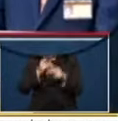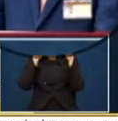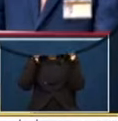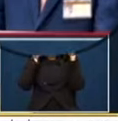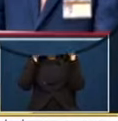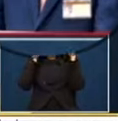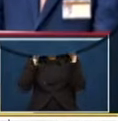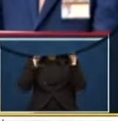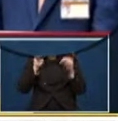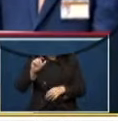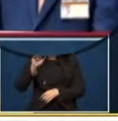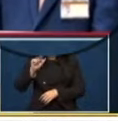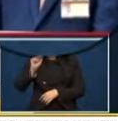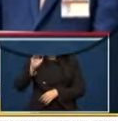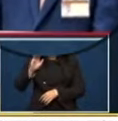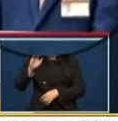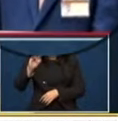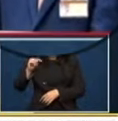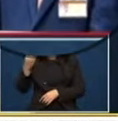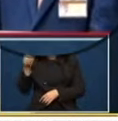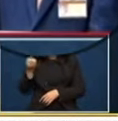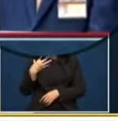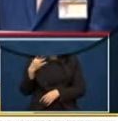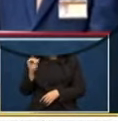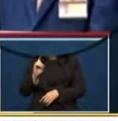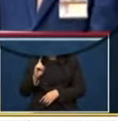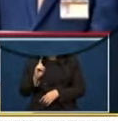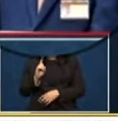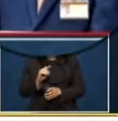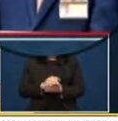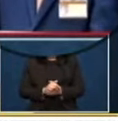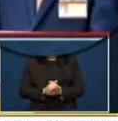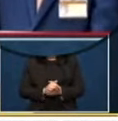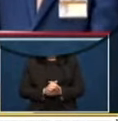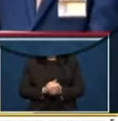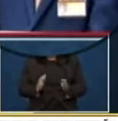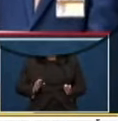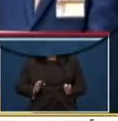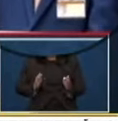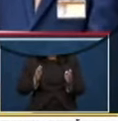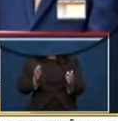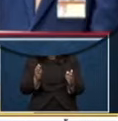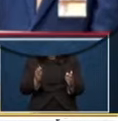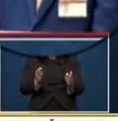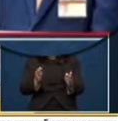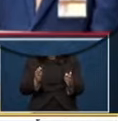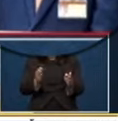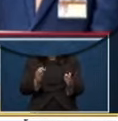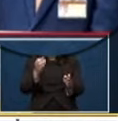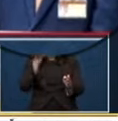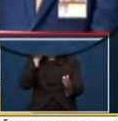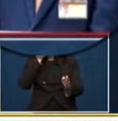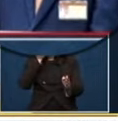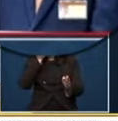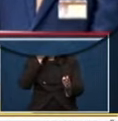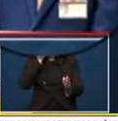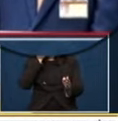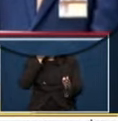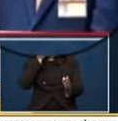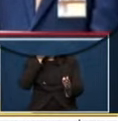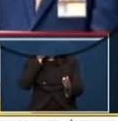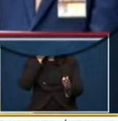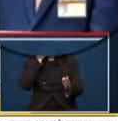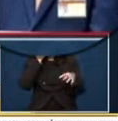สคามแจ้งว่าถนนสายบ้านวังไอ้บ้านหนองปาหมัดไปบ้าน